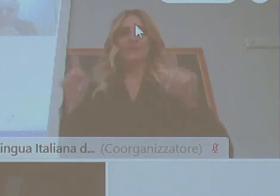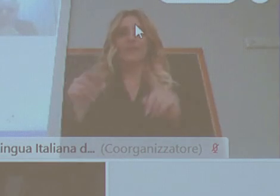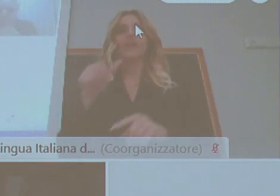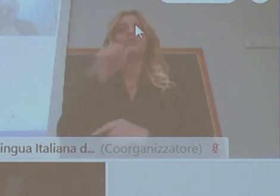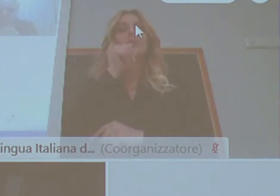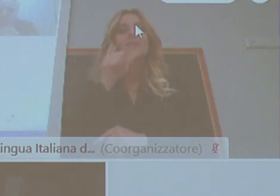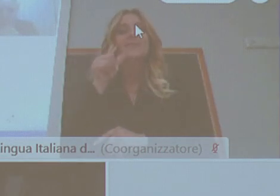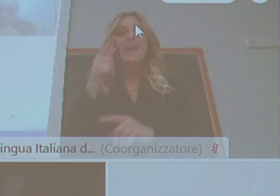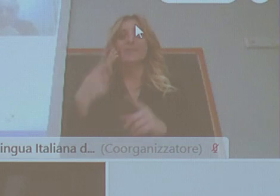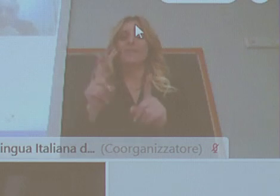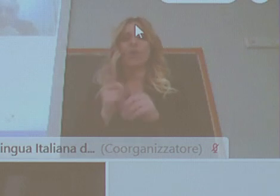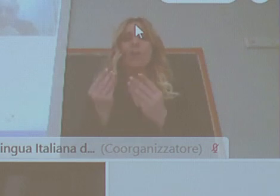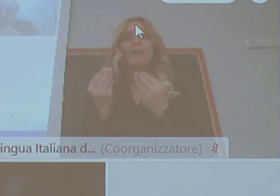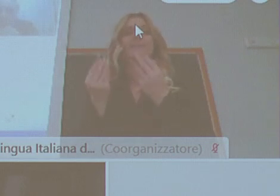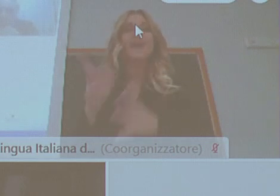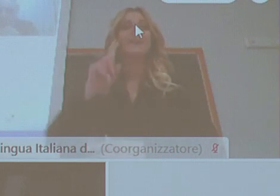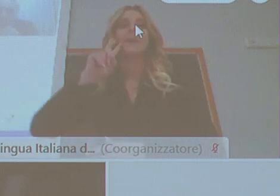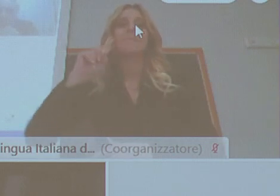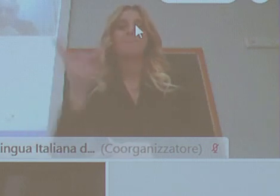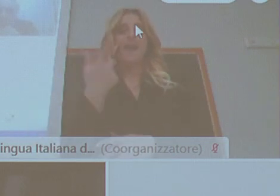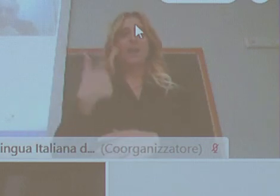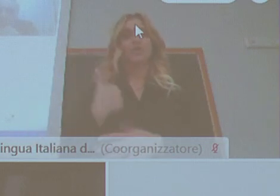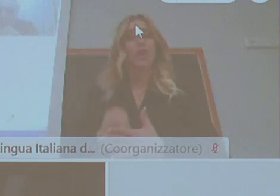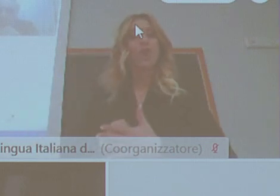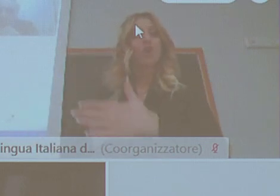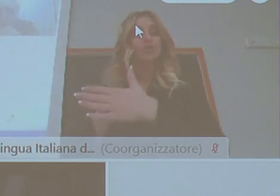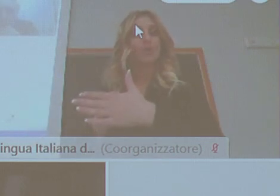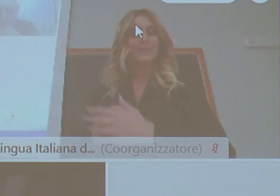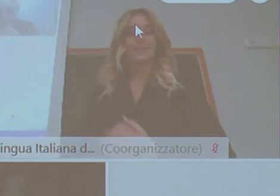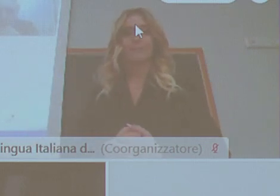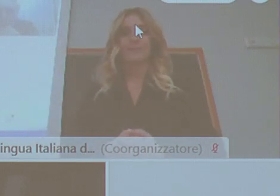propria dimensione di sostenibilità.